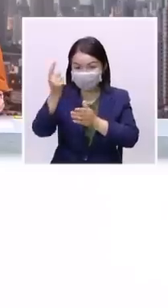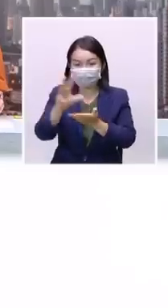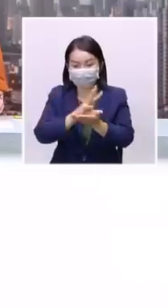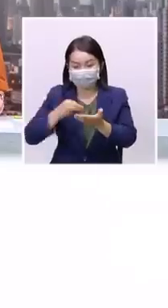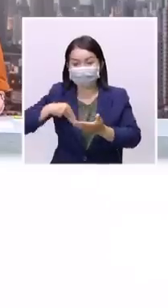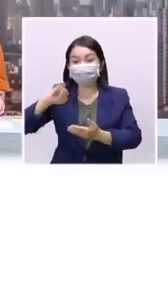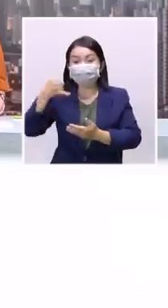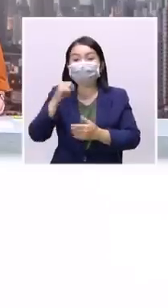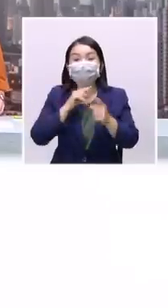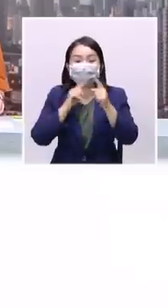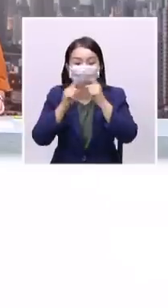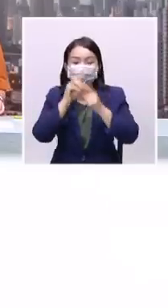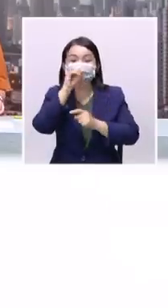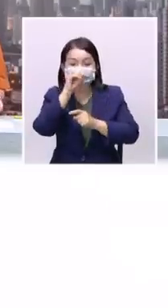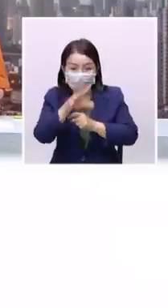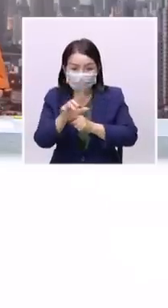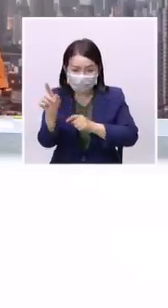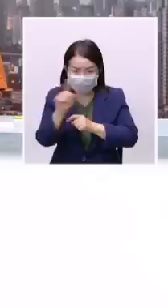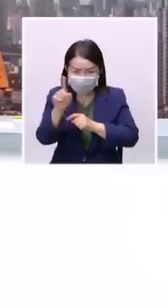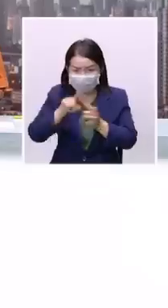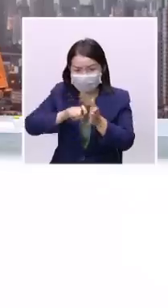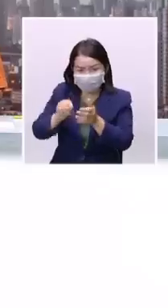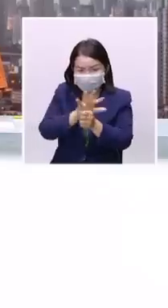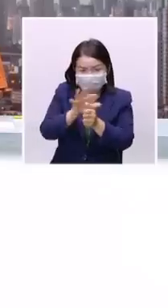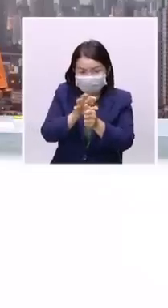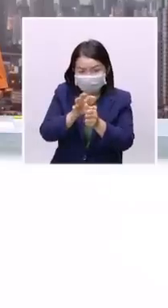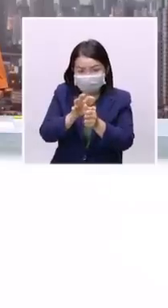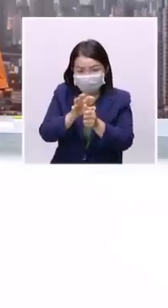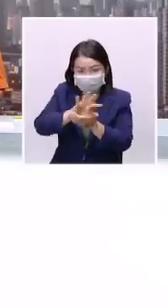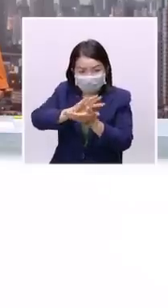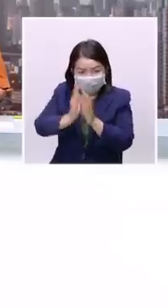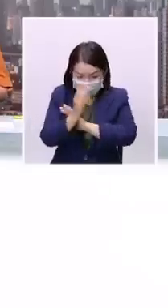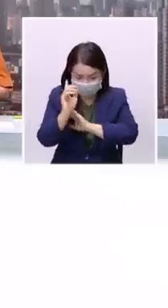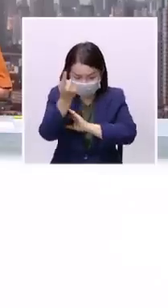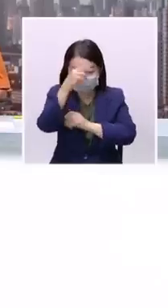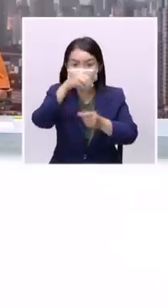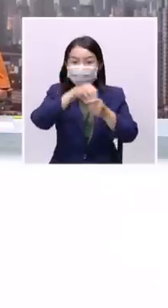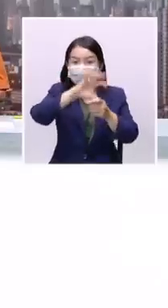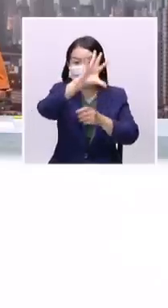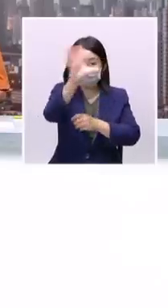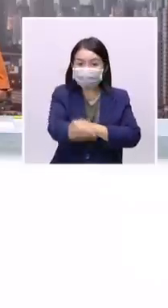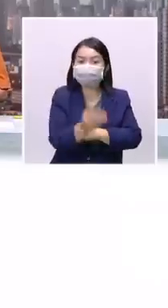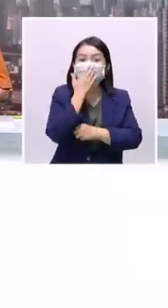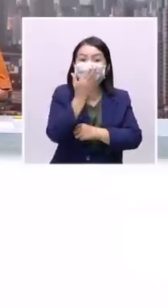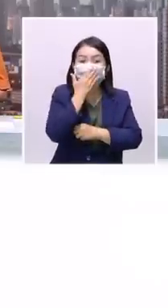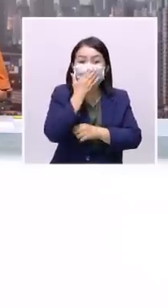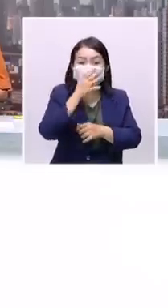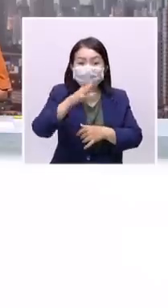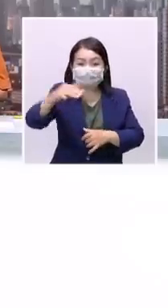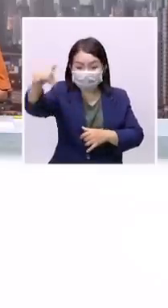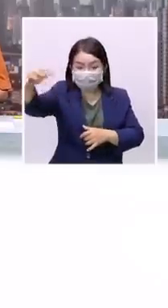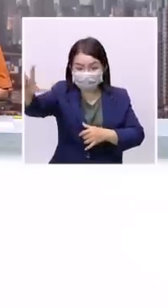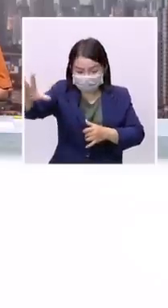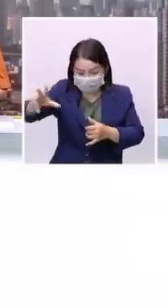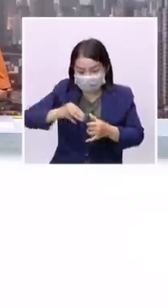นะคะพูดถึงเวลานัดกลายพันธุ์แอฟริกาใต้ได้ค่ะกลัวว่าจะสามารถเดินลอดเข้าไทยได้ในไทยรัฐตอนนี้เนี่ยที่